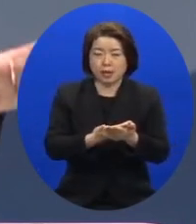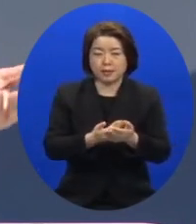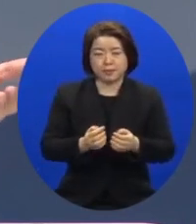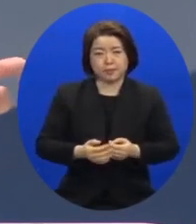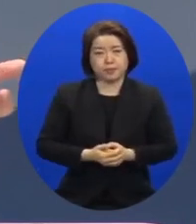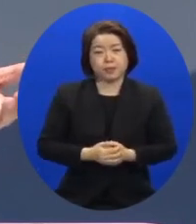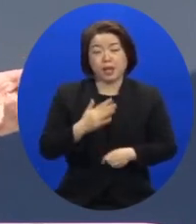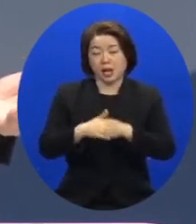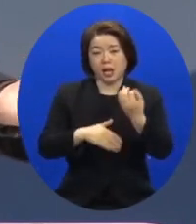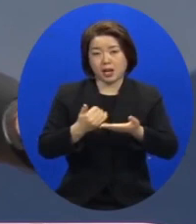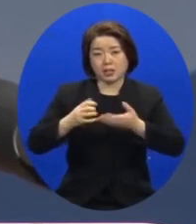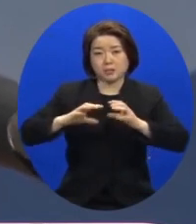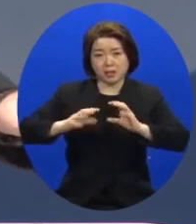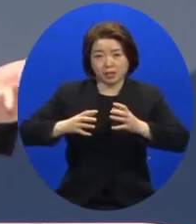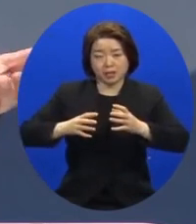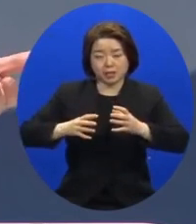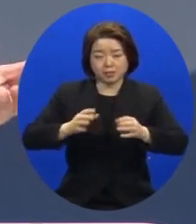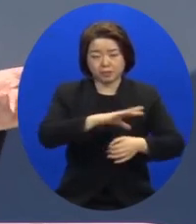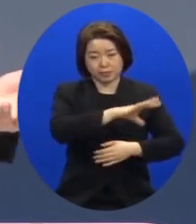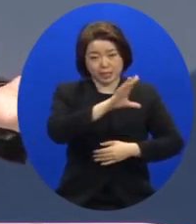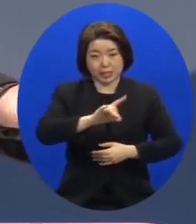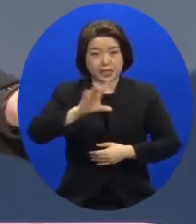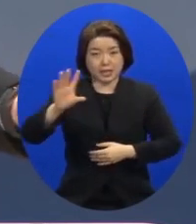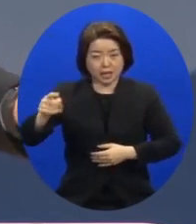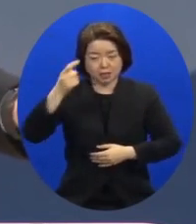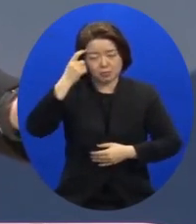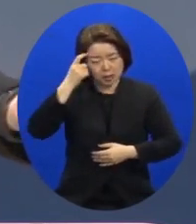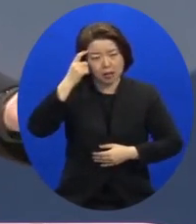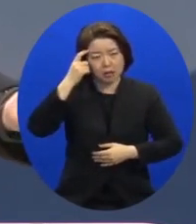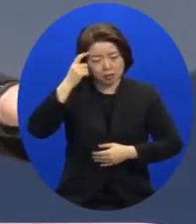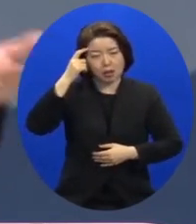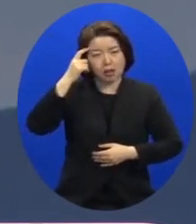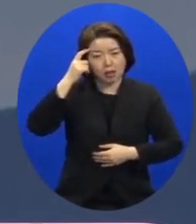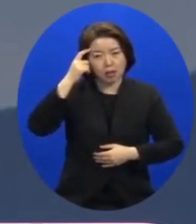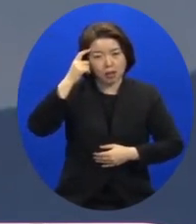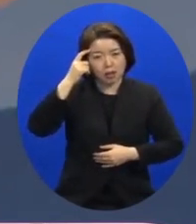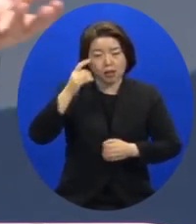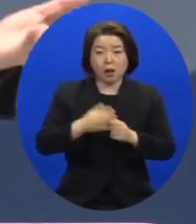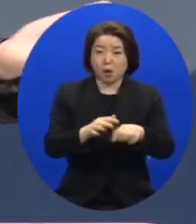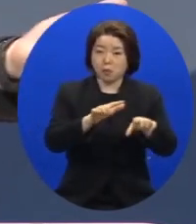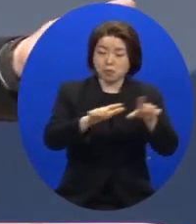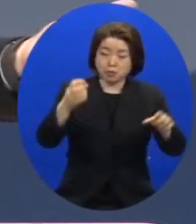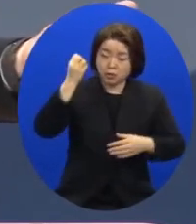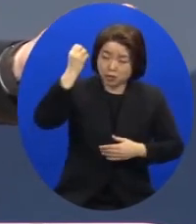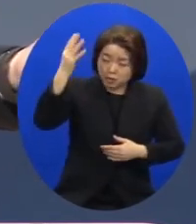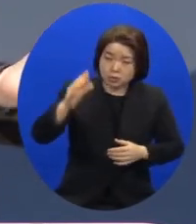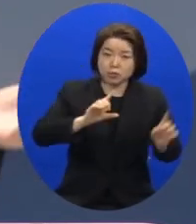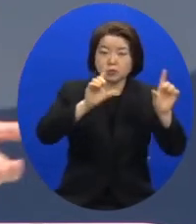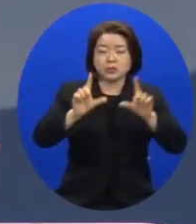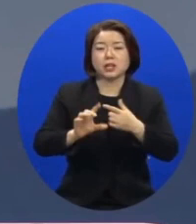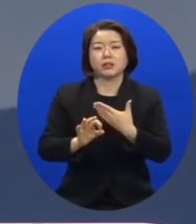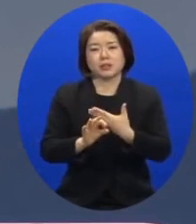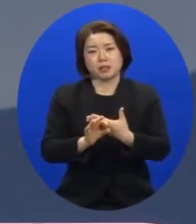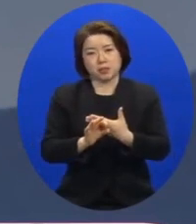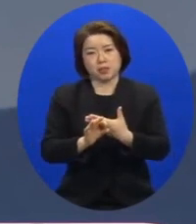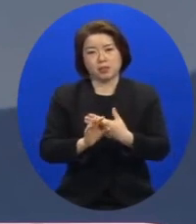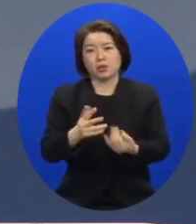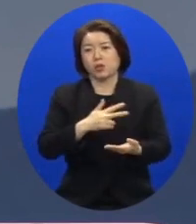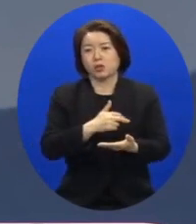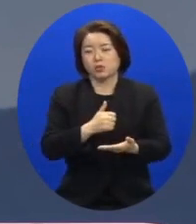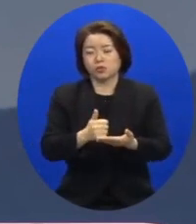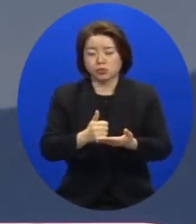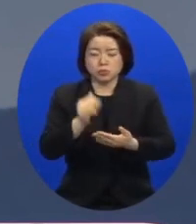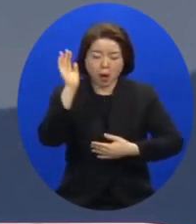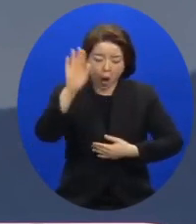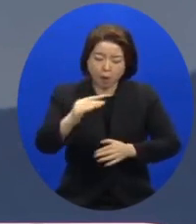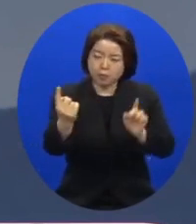하나님의 나라 이따금 이식 생각 날 정도지 평소에는 잊어버리고 산다면 주님 무슨